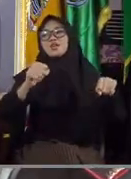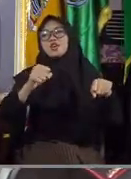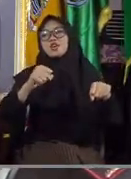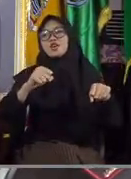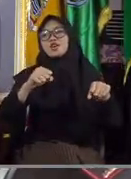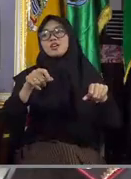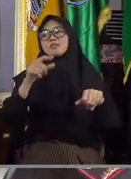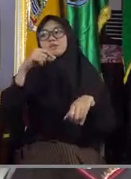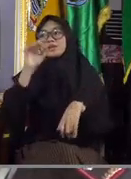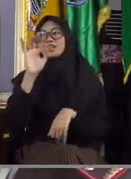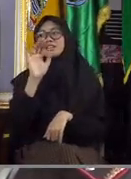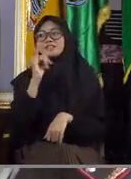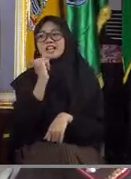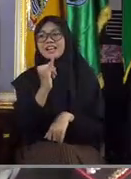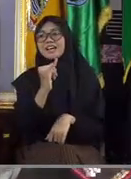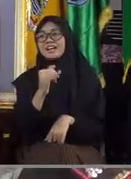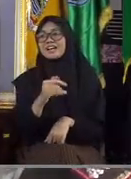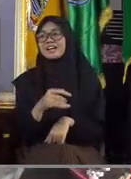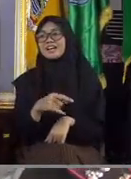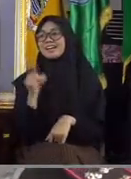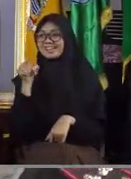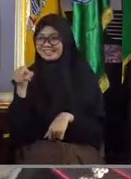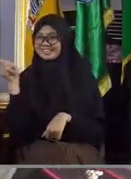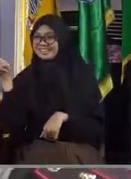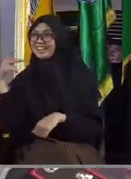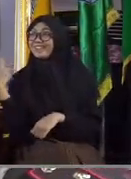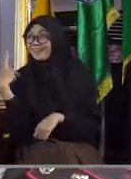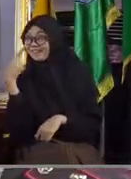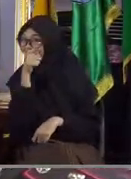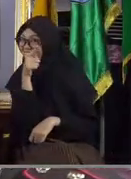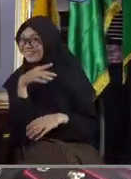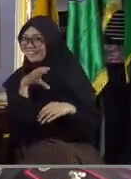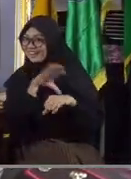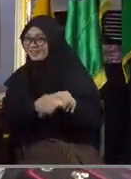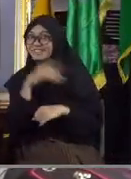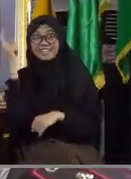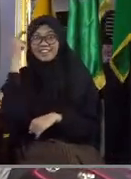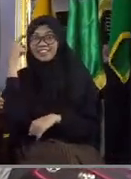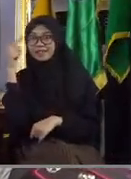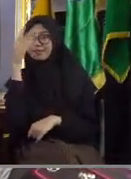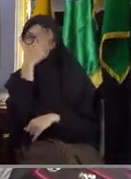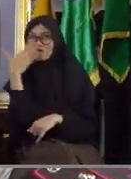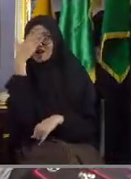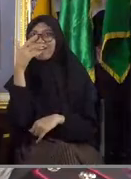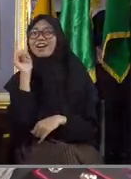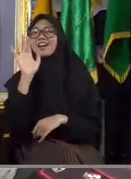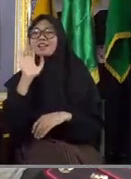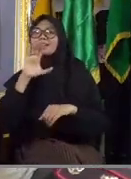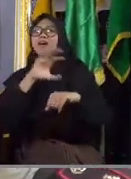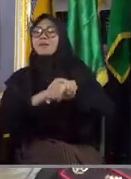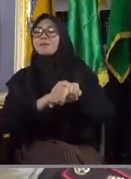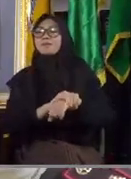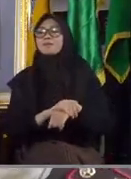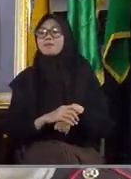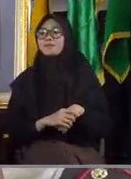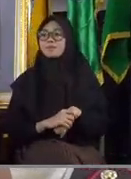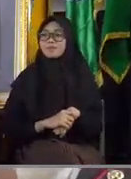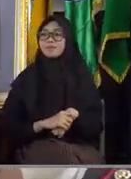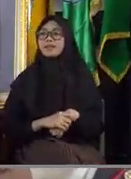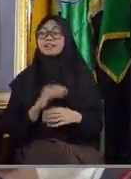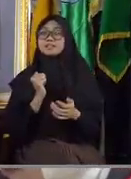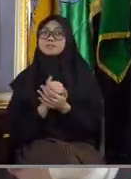Betul apa salah salah Pak dapat polisi ini Pak Roni disini Pak inget-inget wajahnya Pak nanti difoto temen-temen